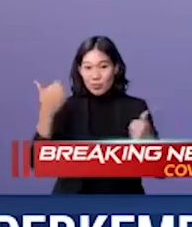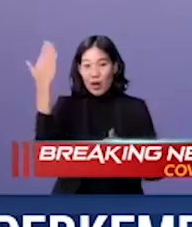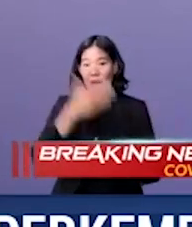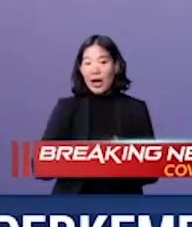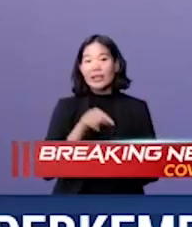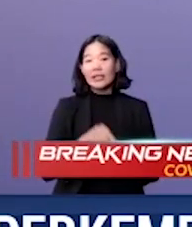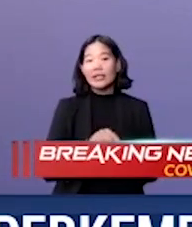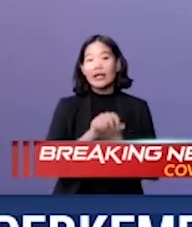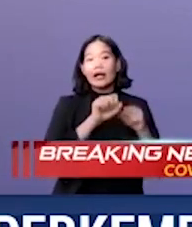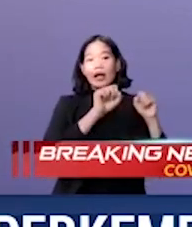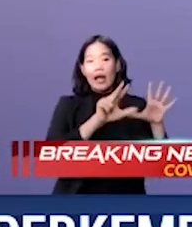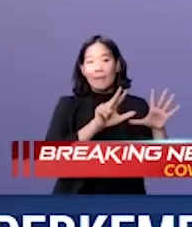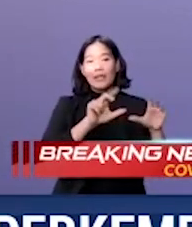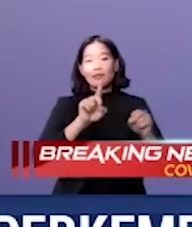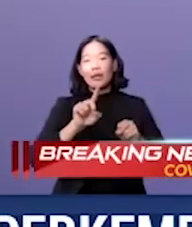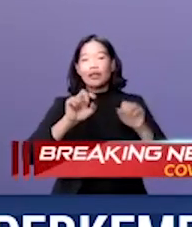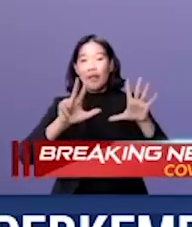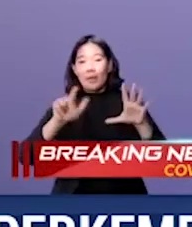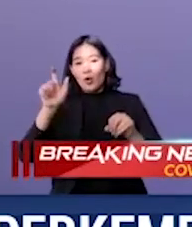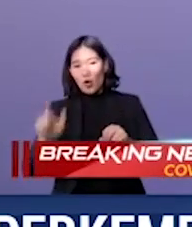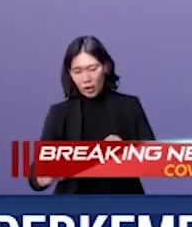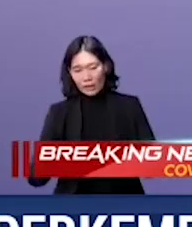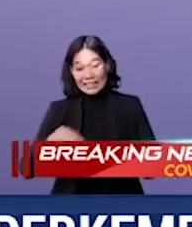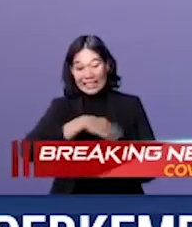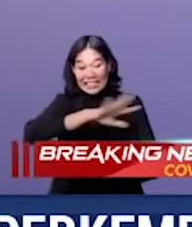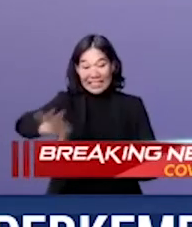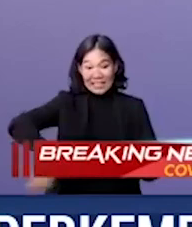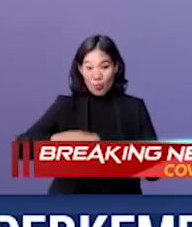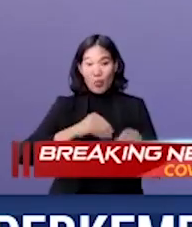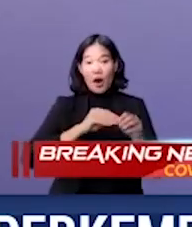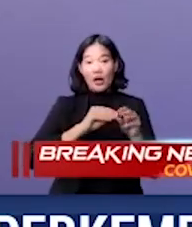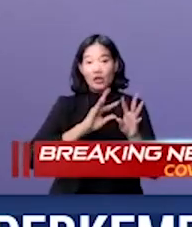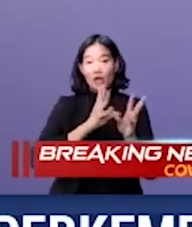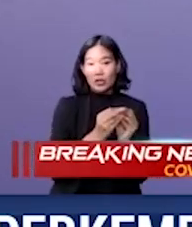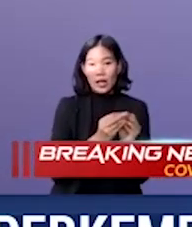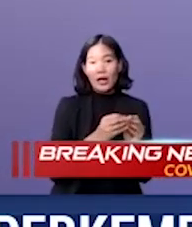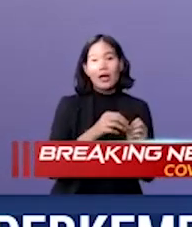adalah 814 orang sehingga akumulasinya menjadi